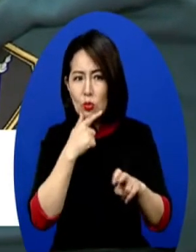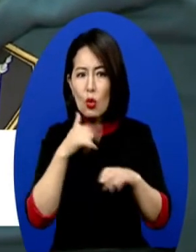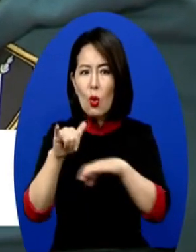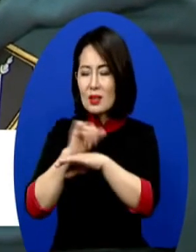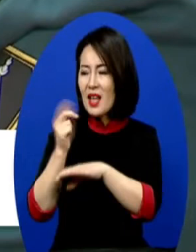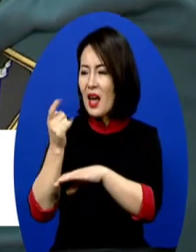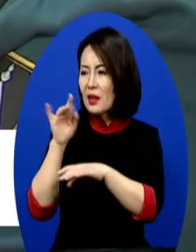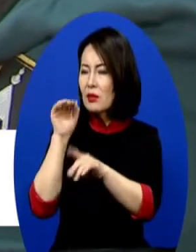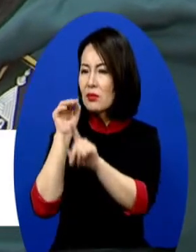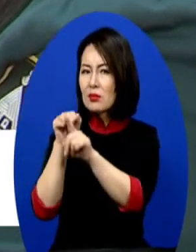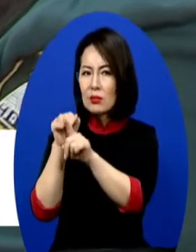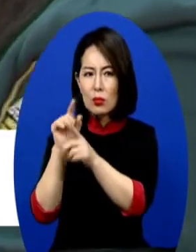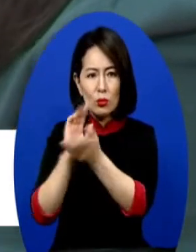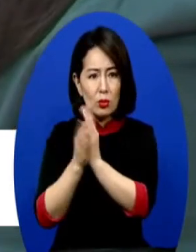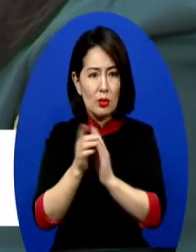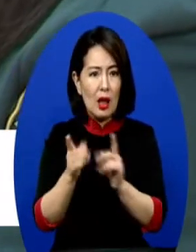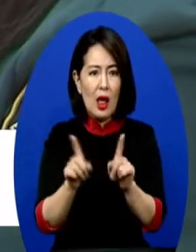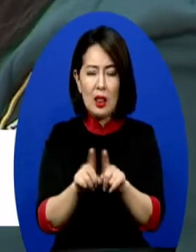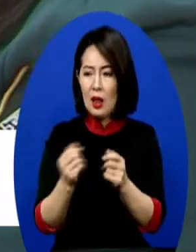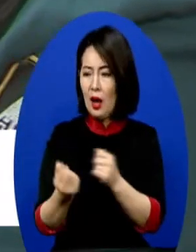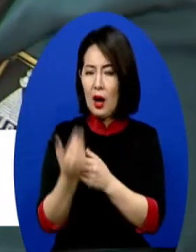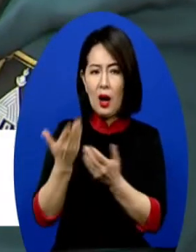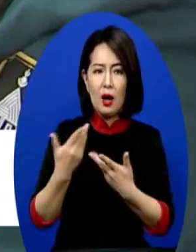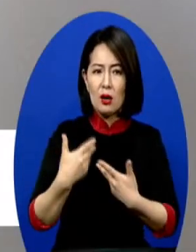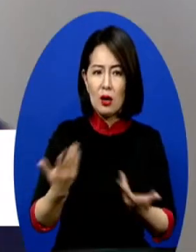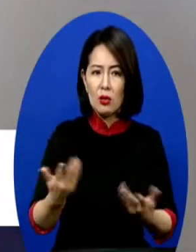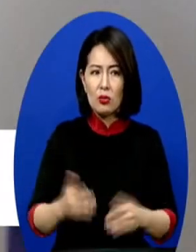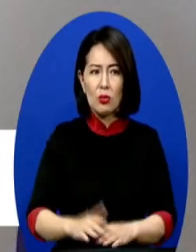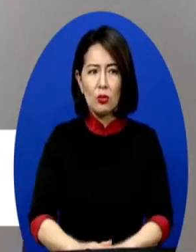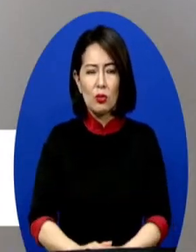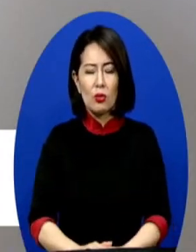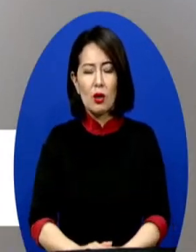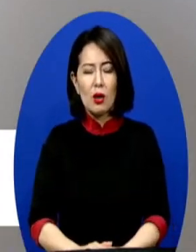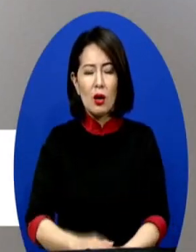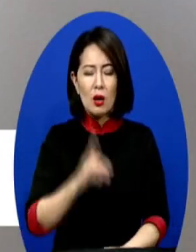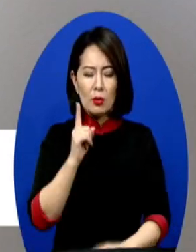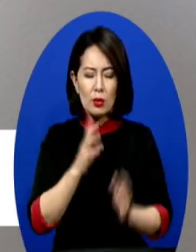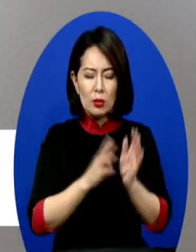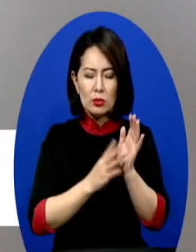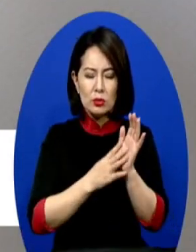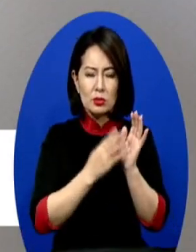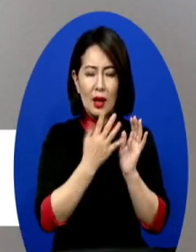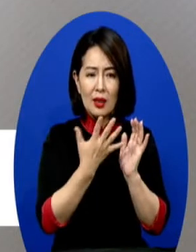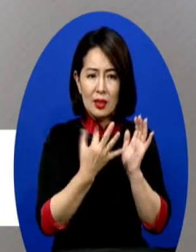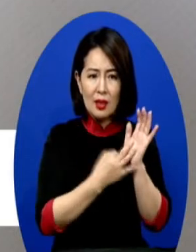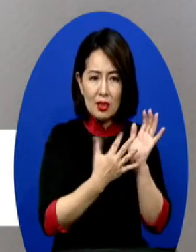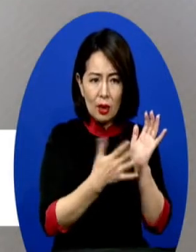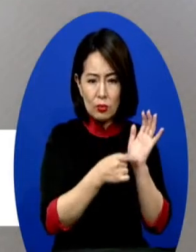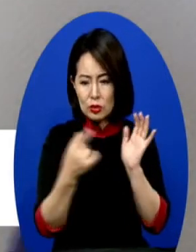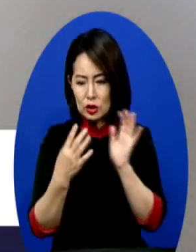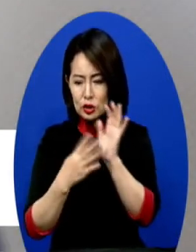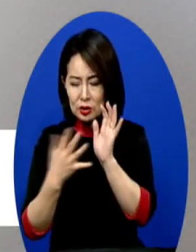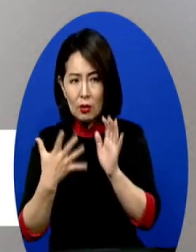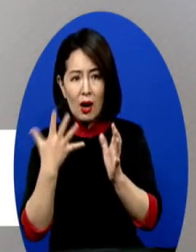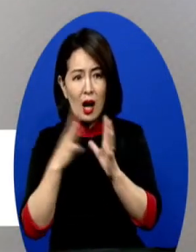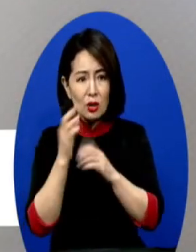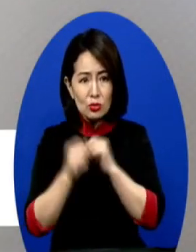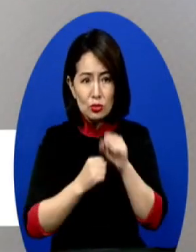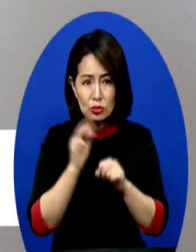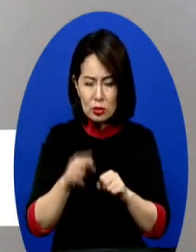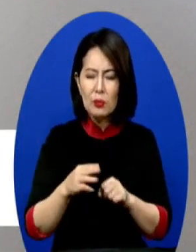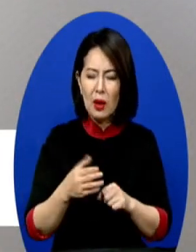архивын ерөнхий газар тандсан боловч мөн л гарч ирээгүй байна. 85-аас 95 он гэхэд бараг 10 жилийн одоо хөтөлбөрийн тэнгийн шүүлгсэн байна шүү дээ. Тийгсээ.